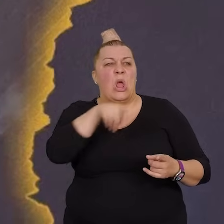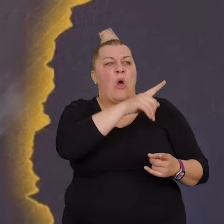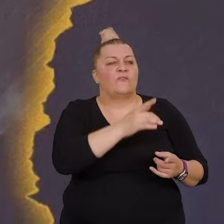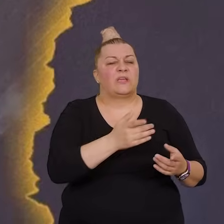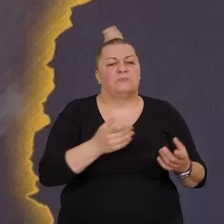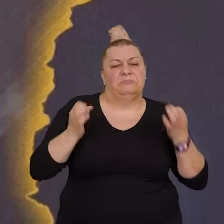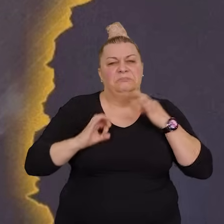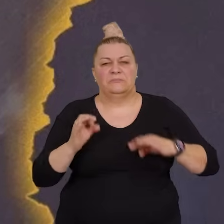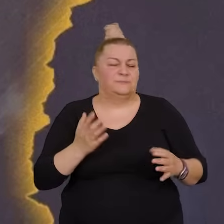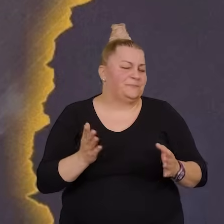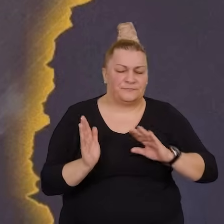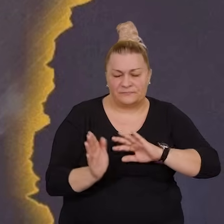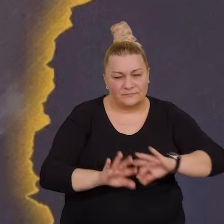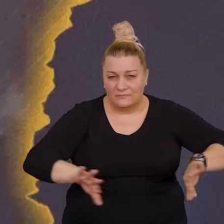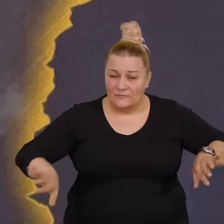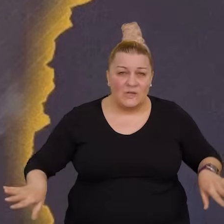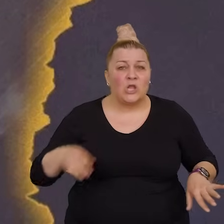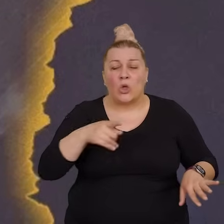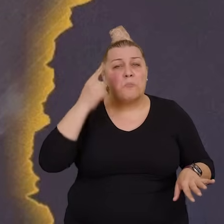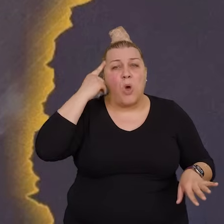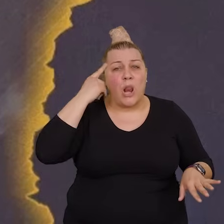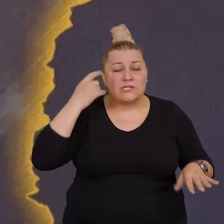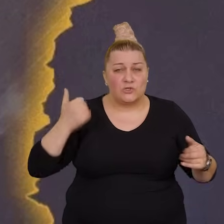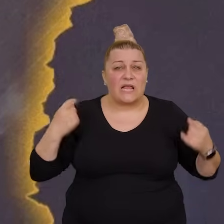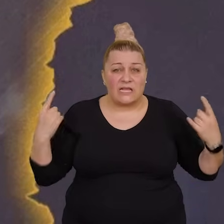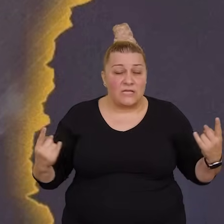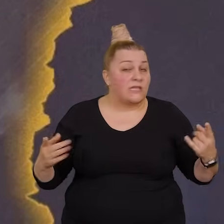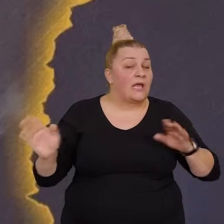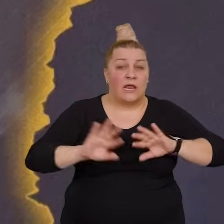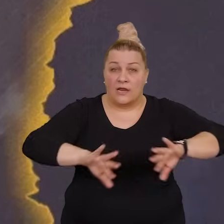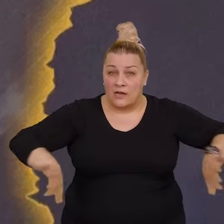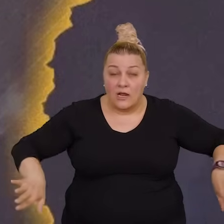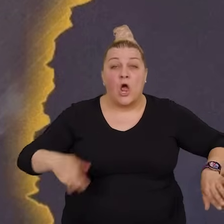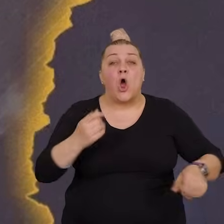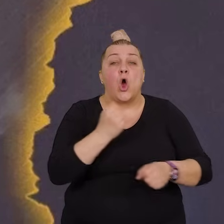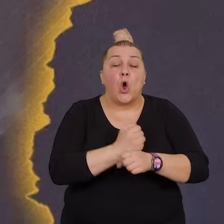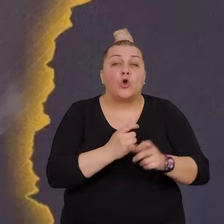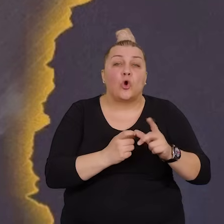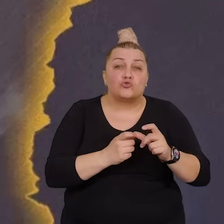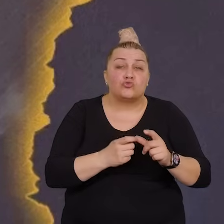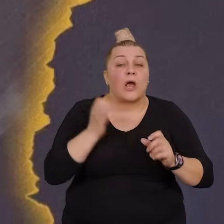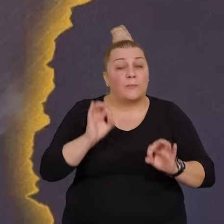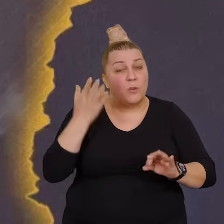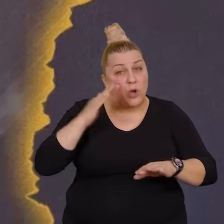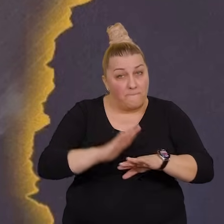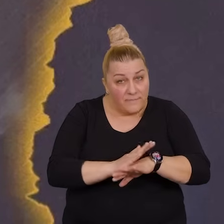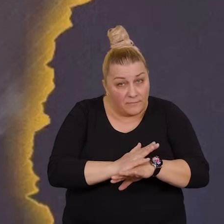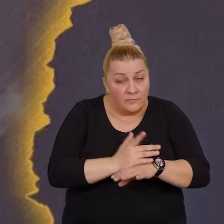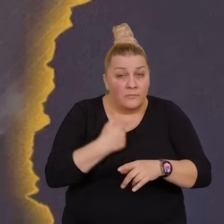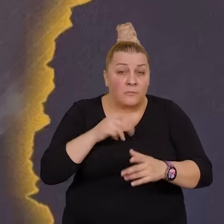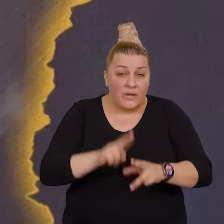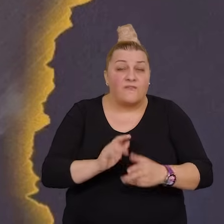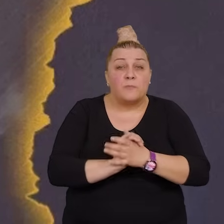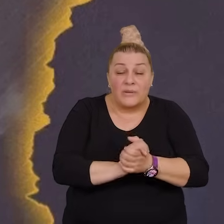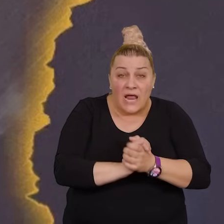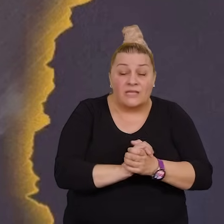čega. Pa to su ludosti, pazite. To je jedno bolesno stanje. Prema tome, Gojko Šušak je bio, osim što bio prijatelj, Gojko Šušak je bio